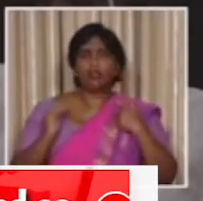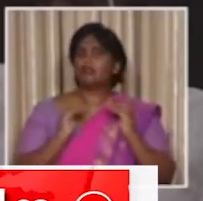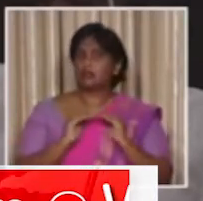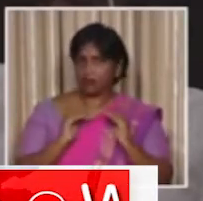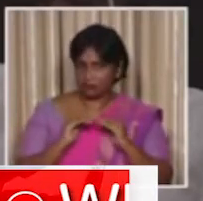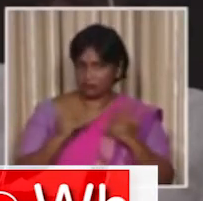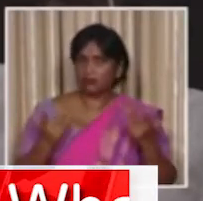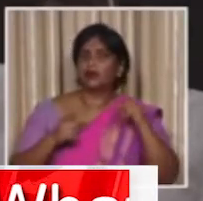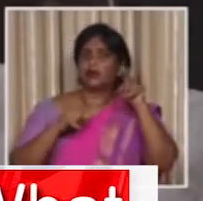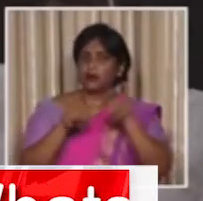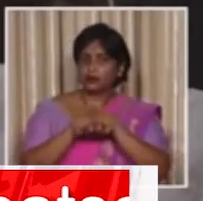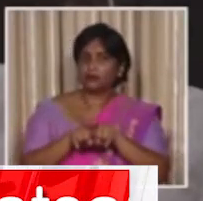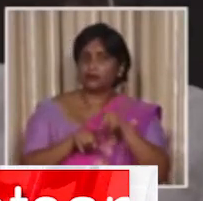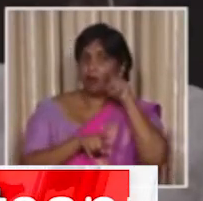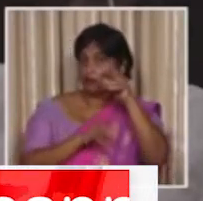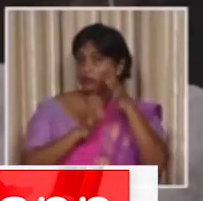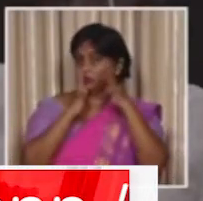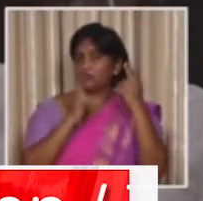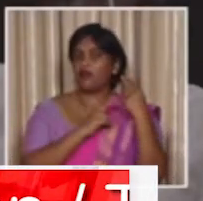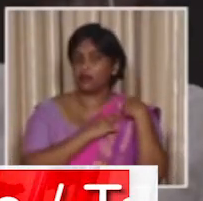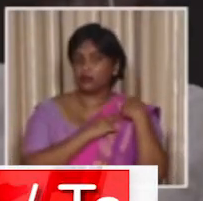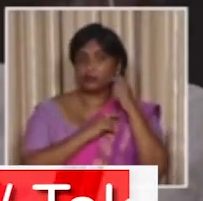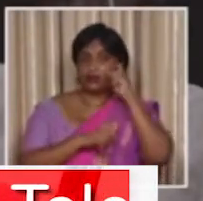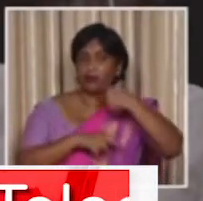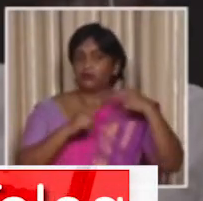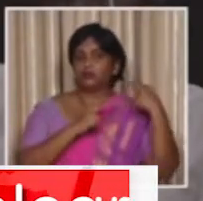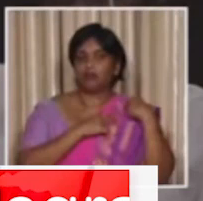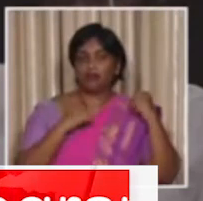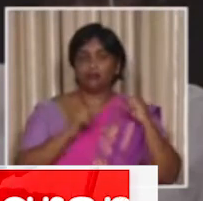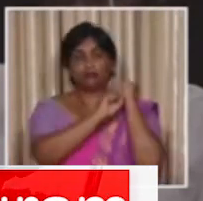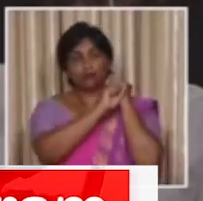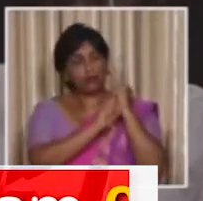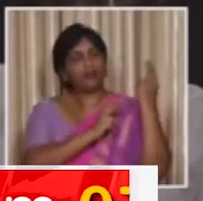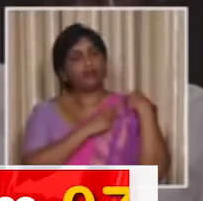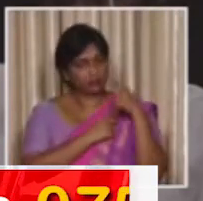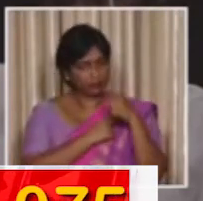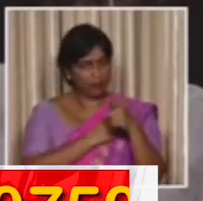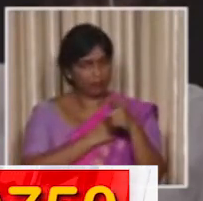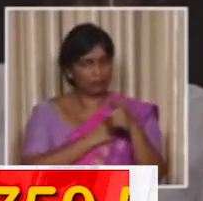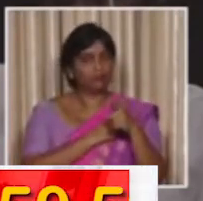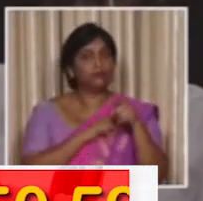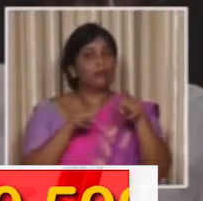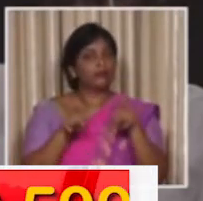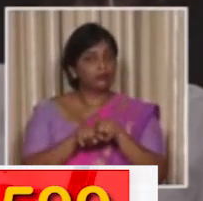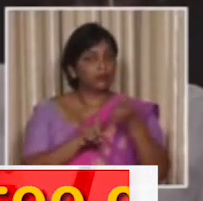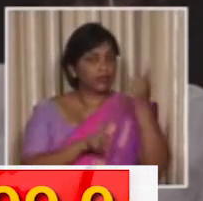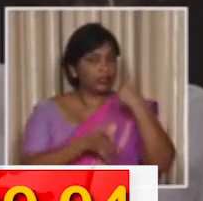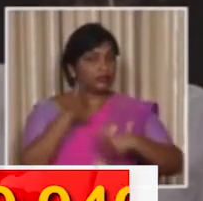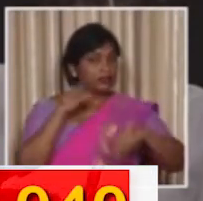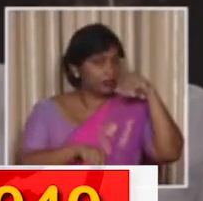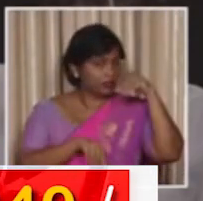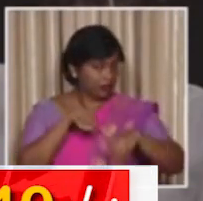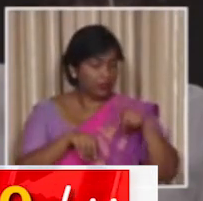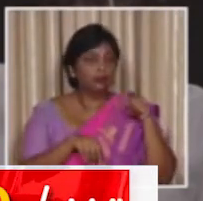sui. E sambando betul mana loko agami mati non nila daring dat kira wetr daring tuh mana nanti wargi mati non. Erisa eda e candawi masih